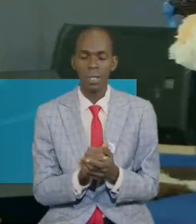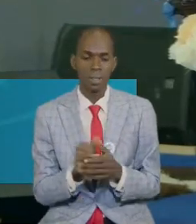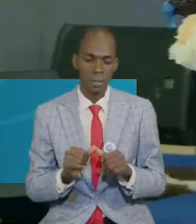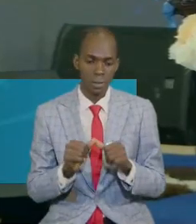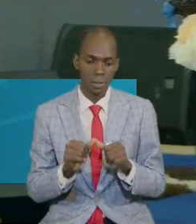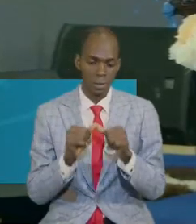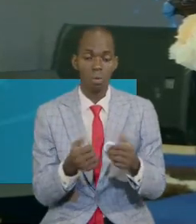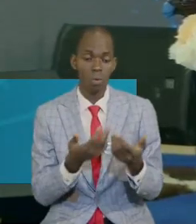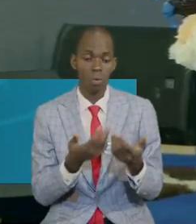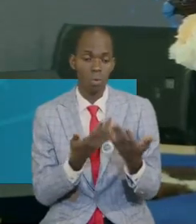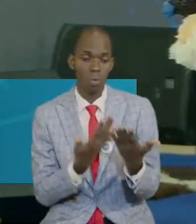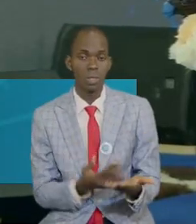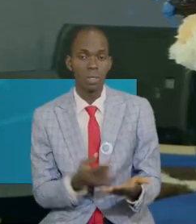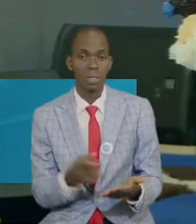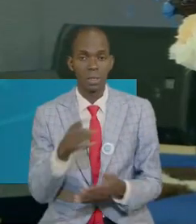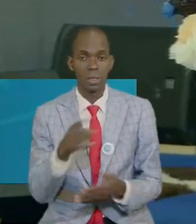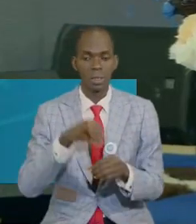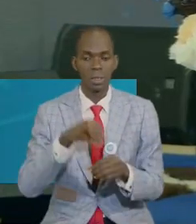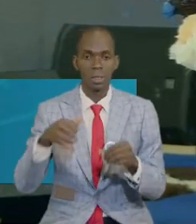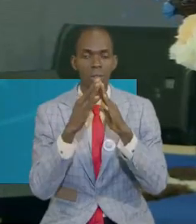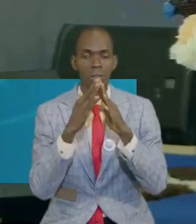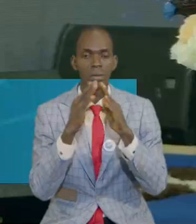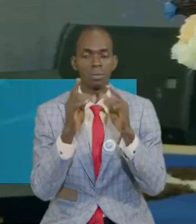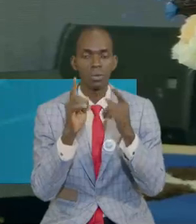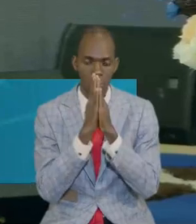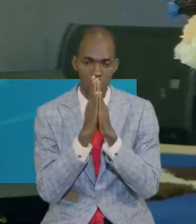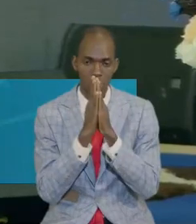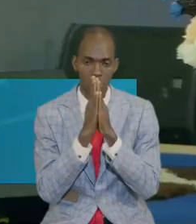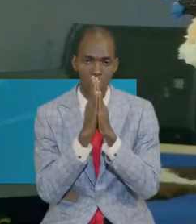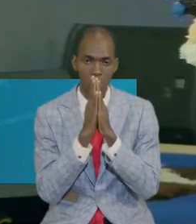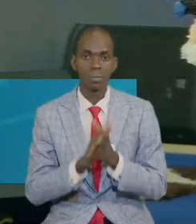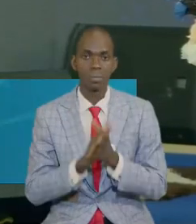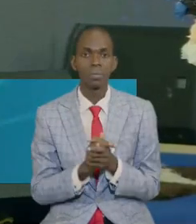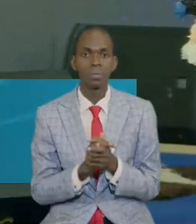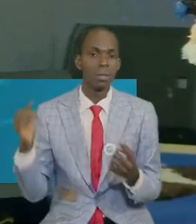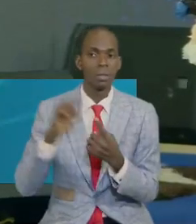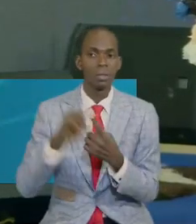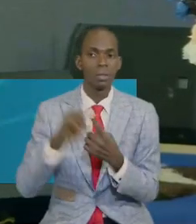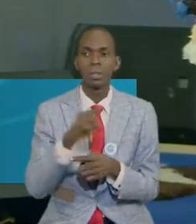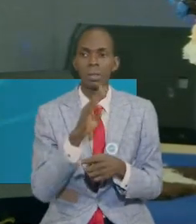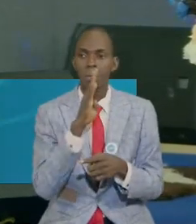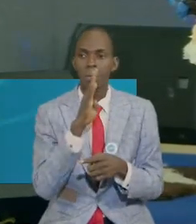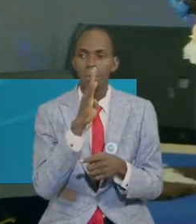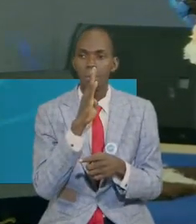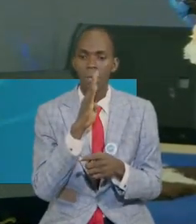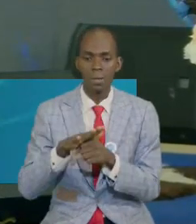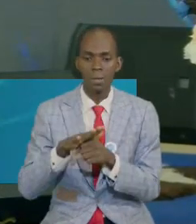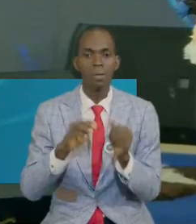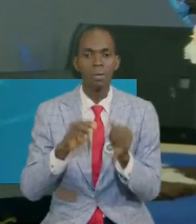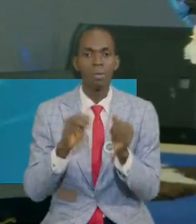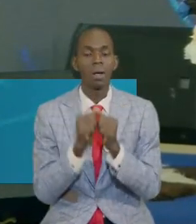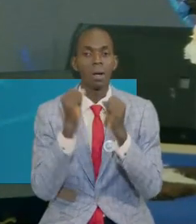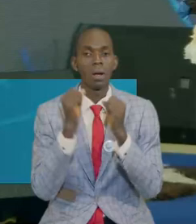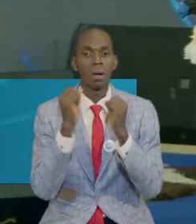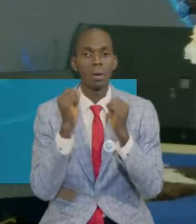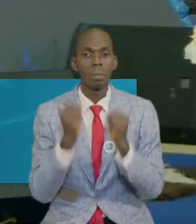Il dit restez à Jérusalem dans la prière. Until ye be endued with power from on